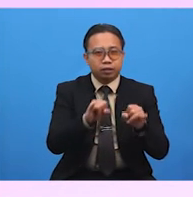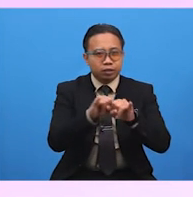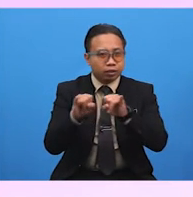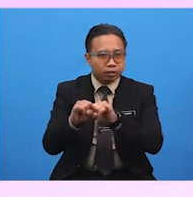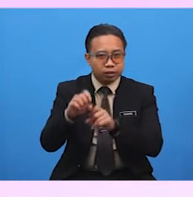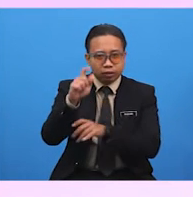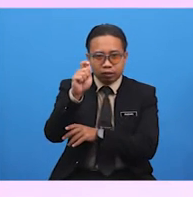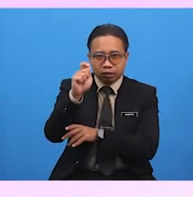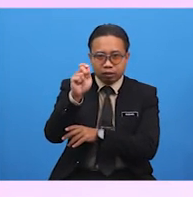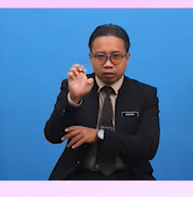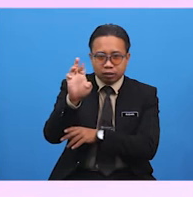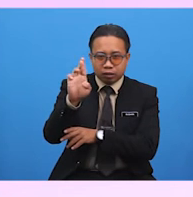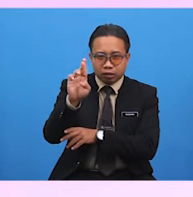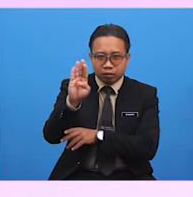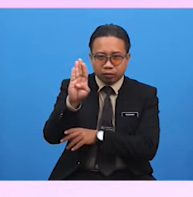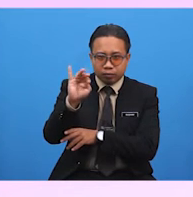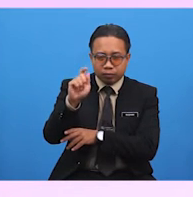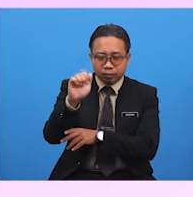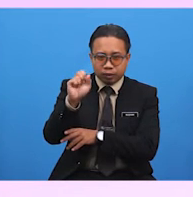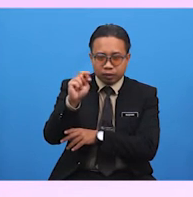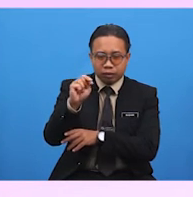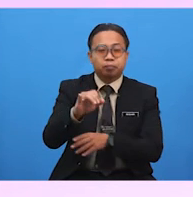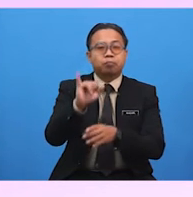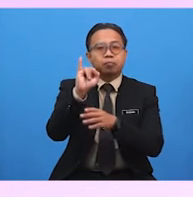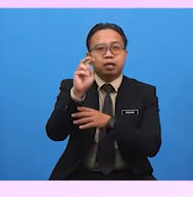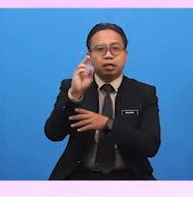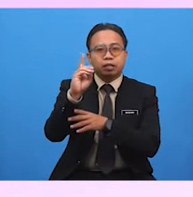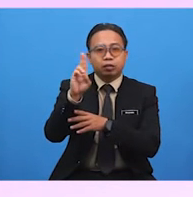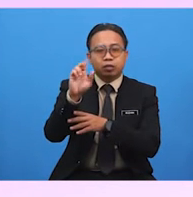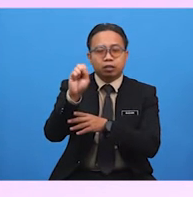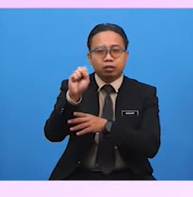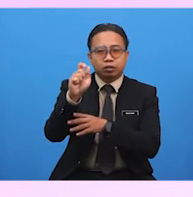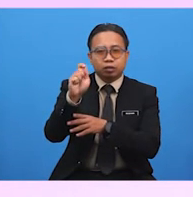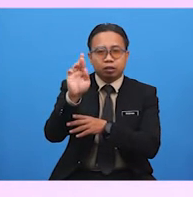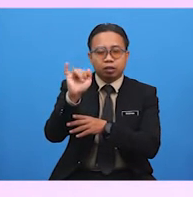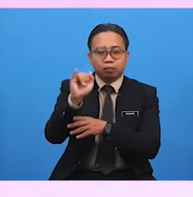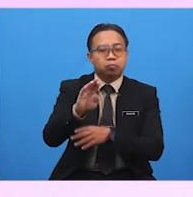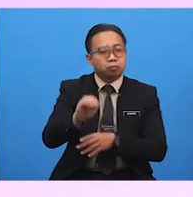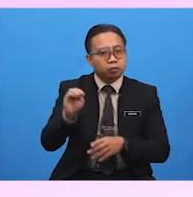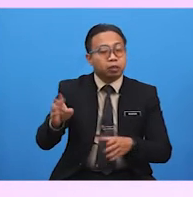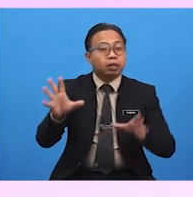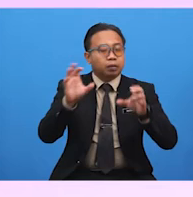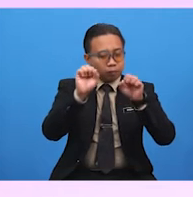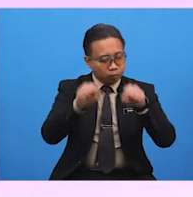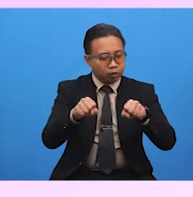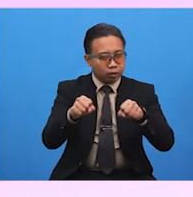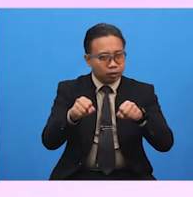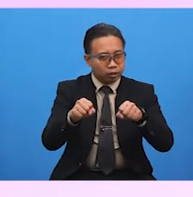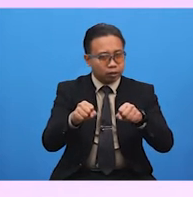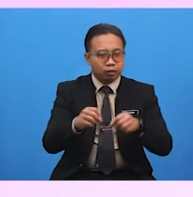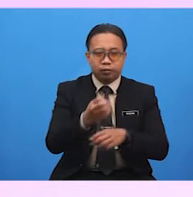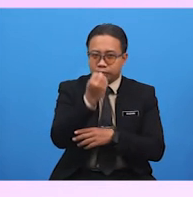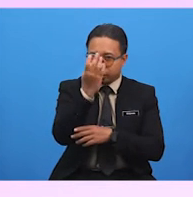penerbitan serta ilustrasi jenis industri. Okey. Pelajar diharapkan dapat mengaplikasi